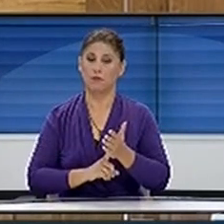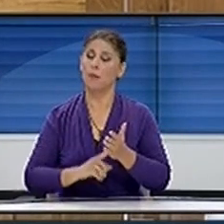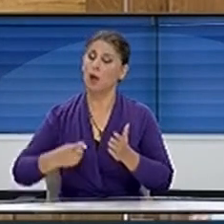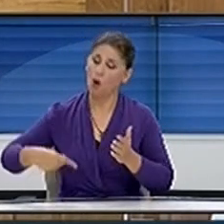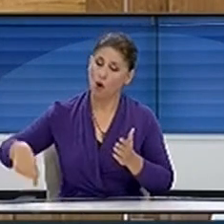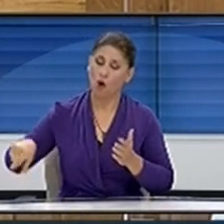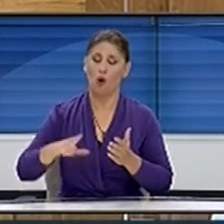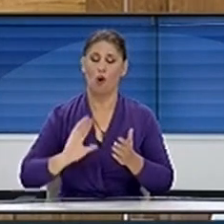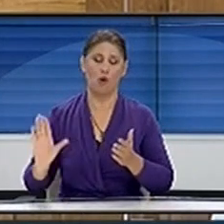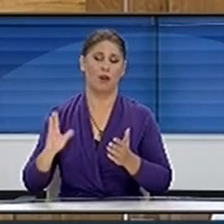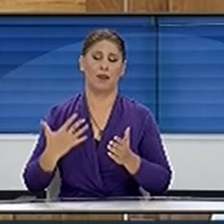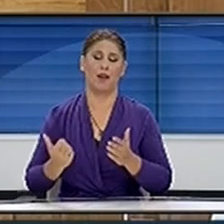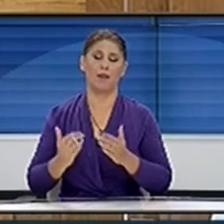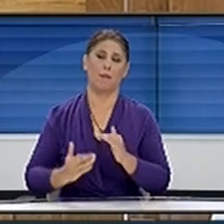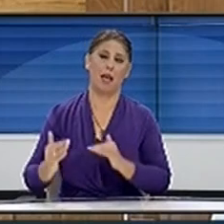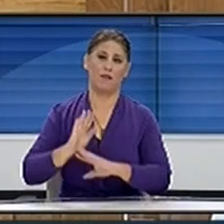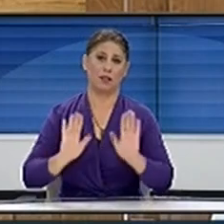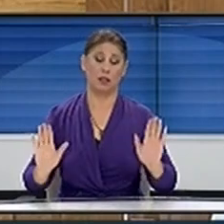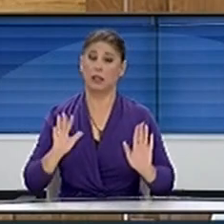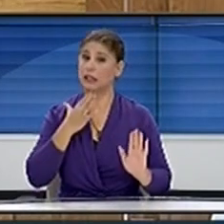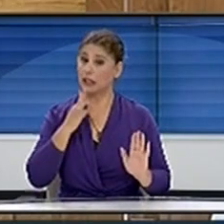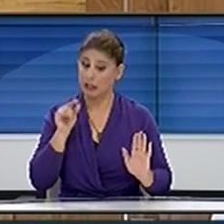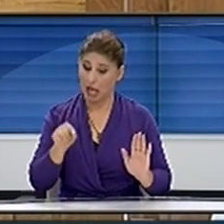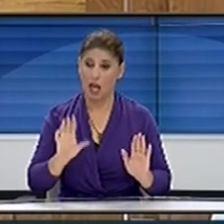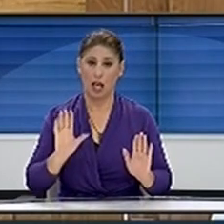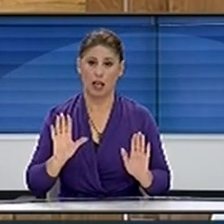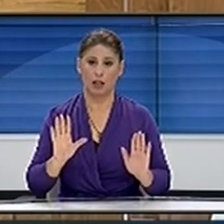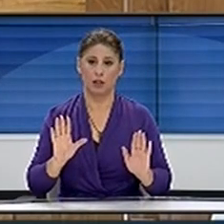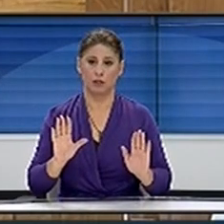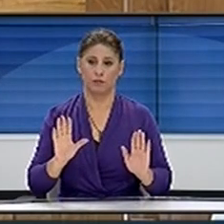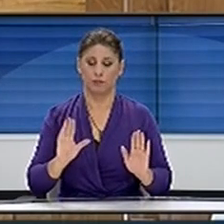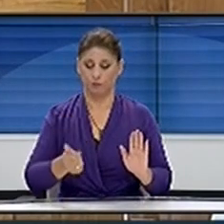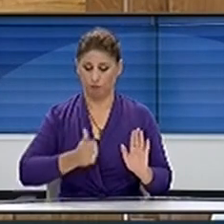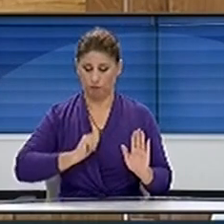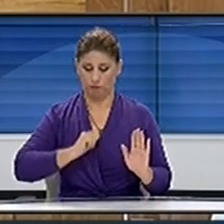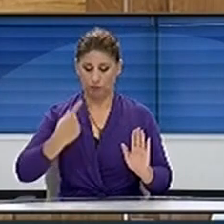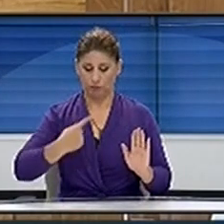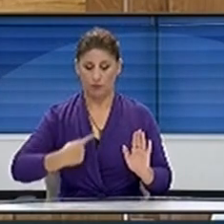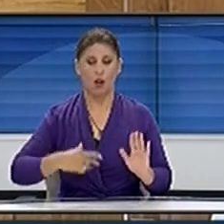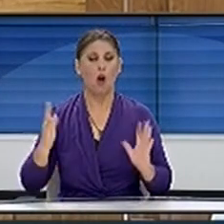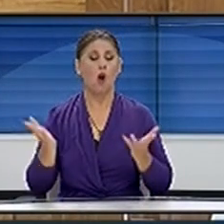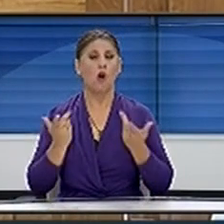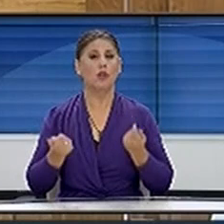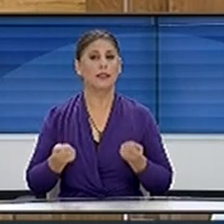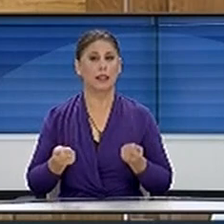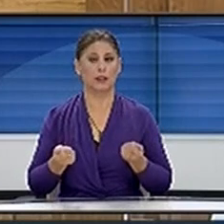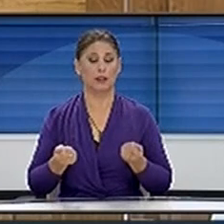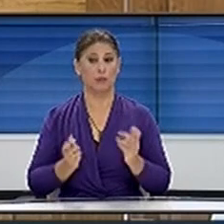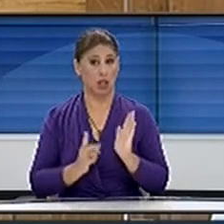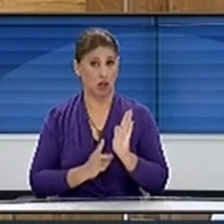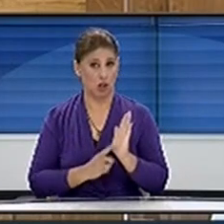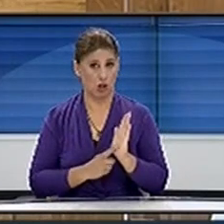υπέρβαση. Γι' αυτό άλλωστε υποδέχθηκα με αυτοκριτική τα όσα συνέβησαν με την